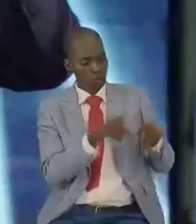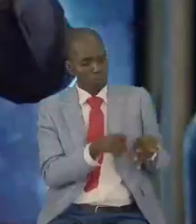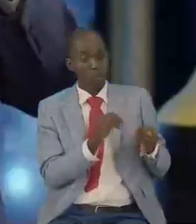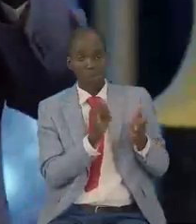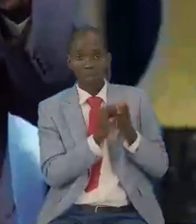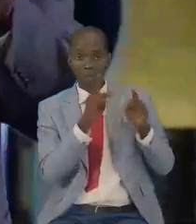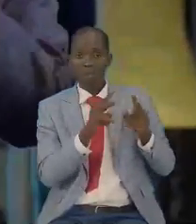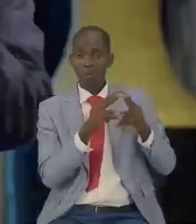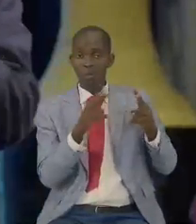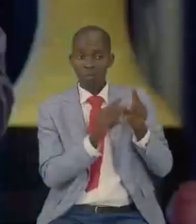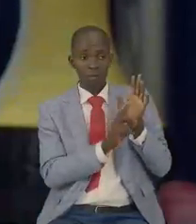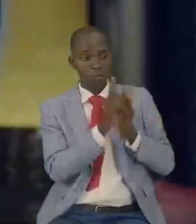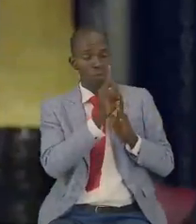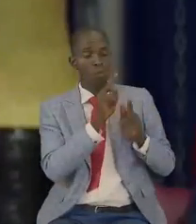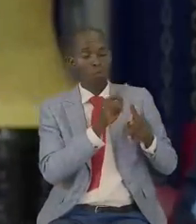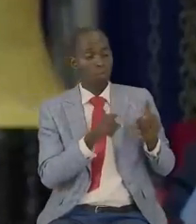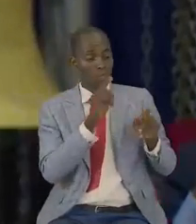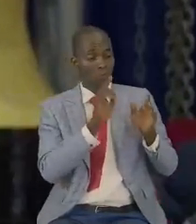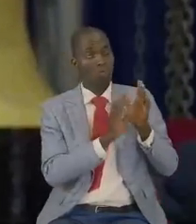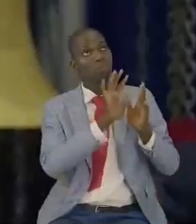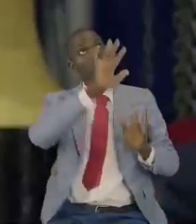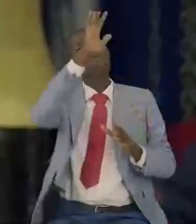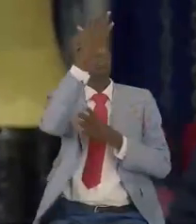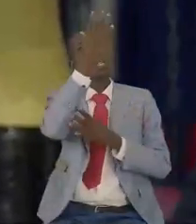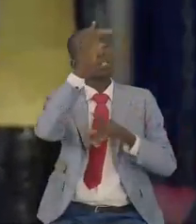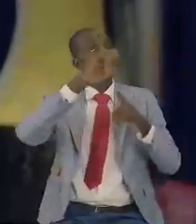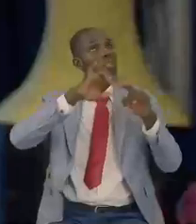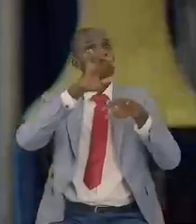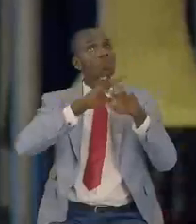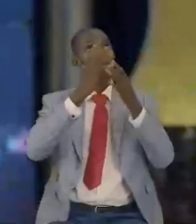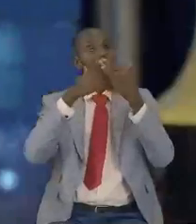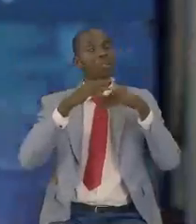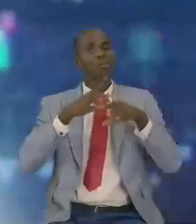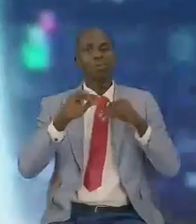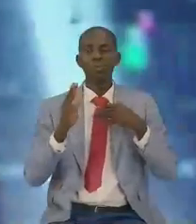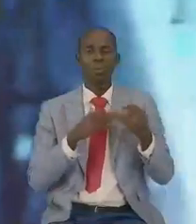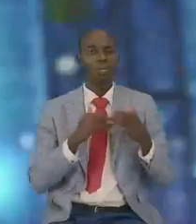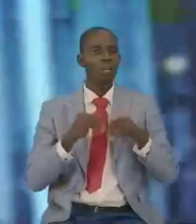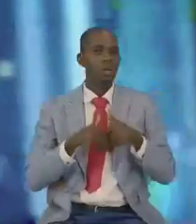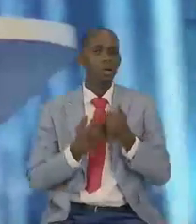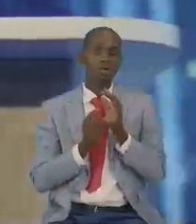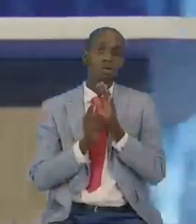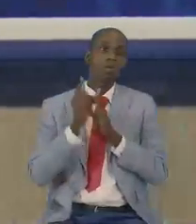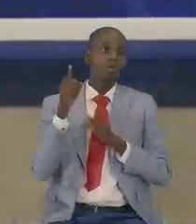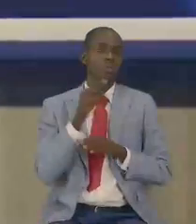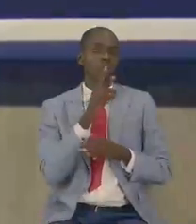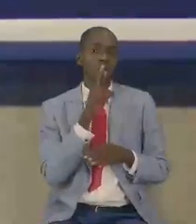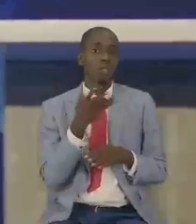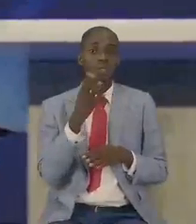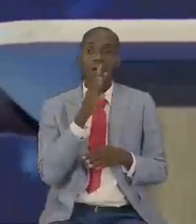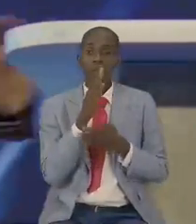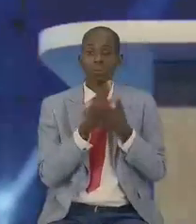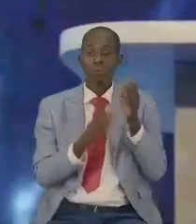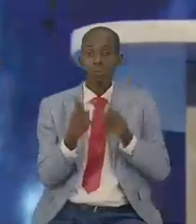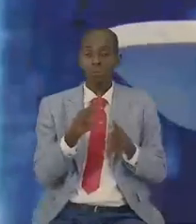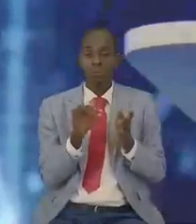il n'arrive pas à toucher le ciel. Peu importe sa taille, il y a des gens, ils ont